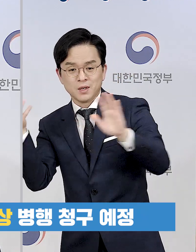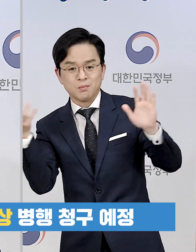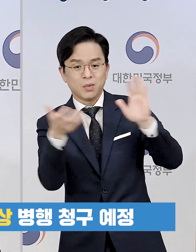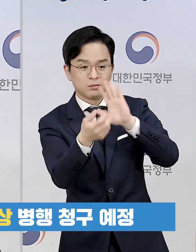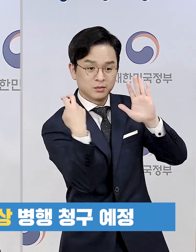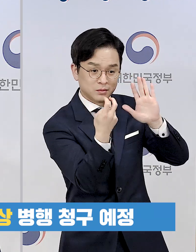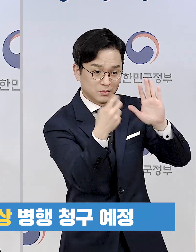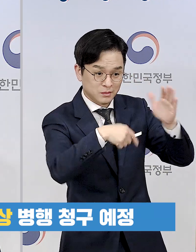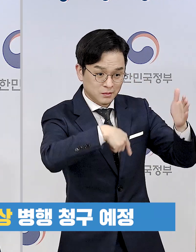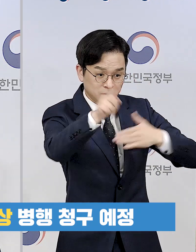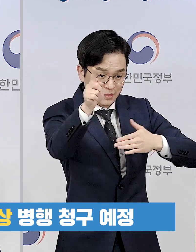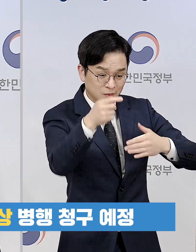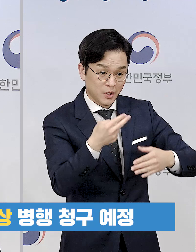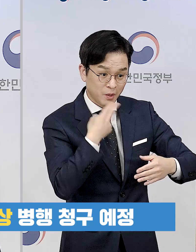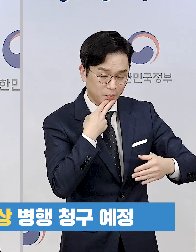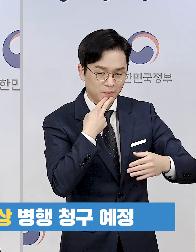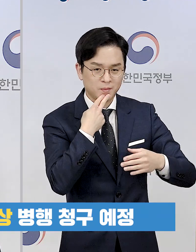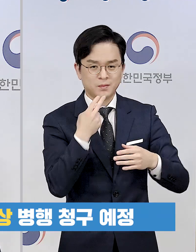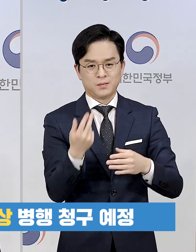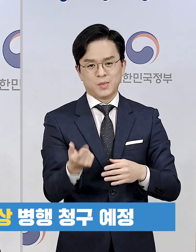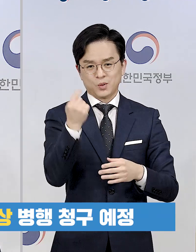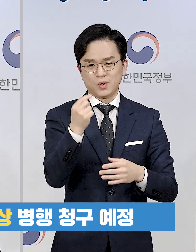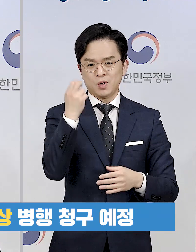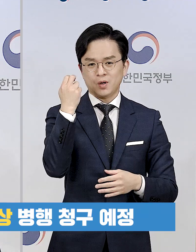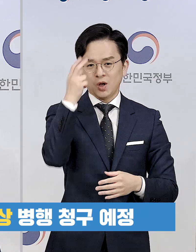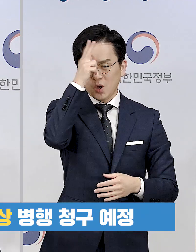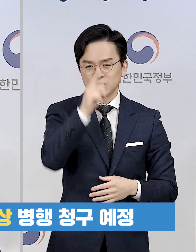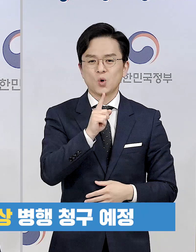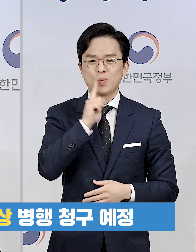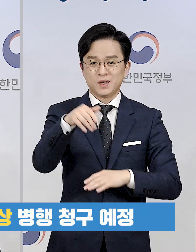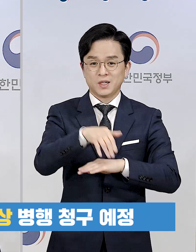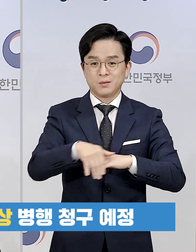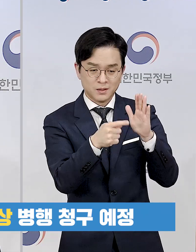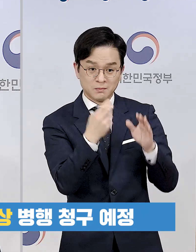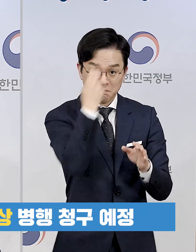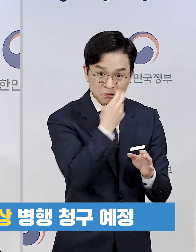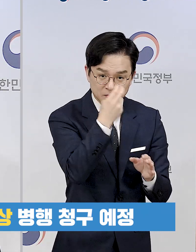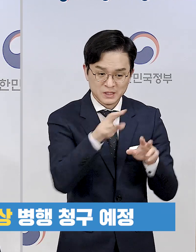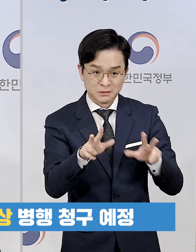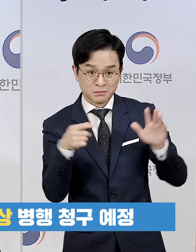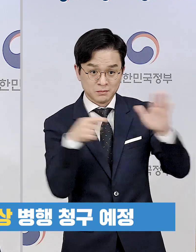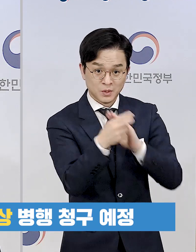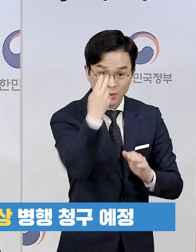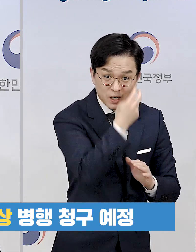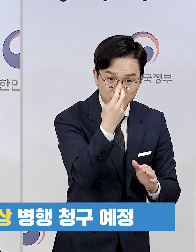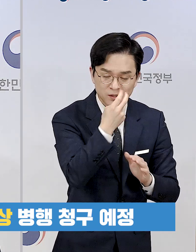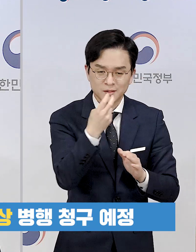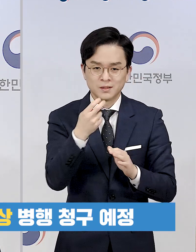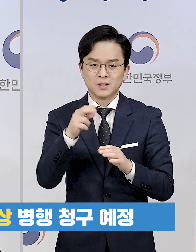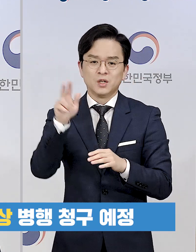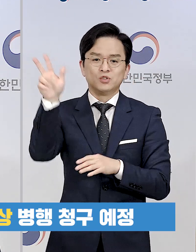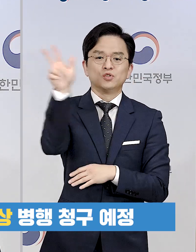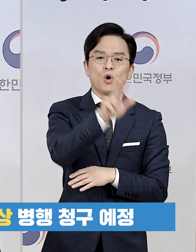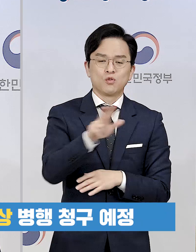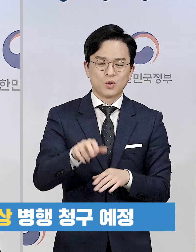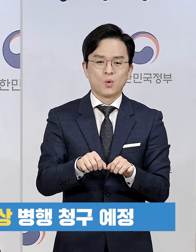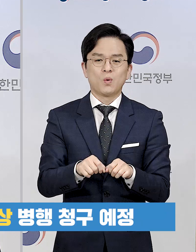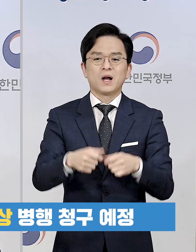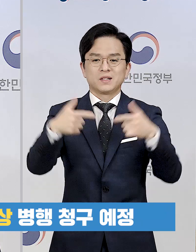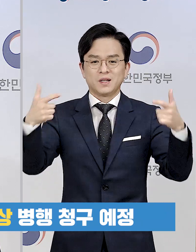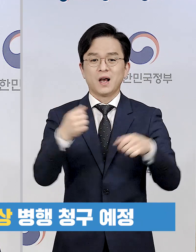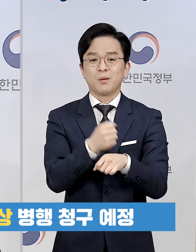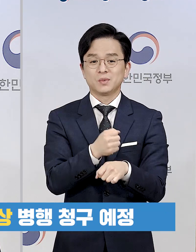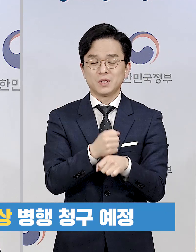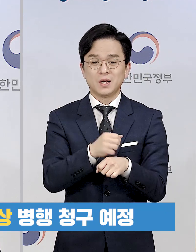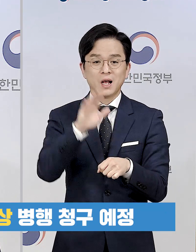합동으로 현장을 확인하고 무단 이탈의 경우에는 고발 조치 예정입니다. 앞으로 자가격리 앱상 이탈 이력이 있는 사람이나